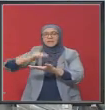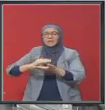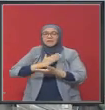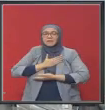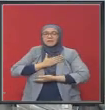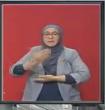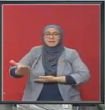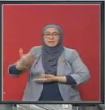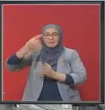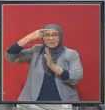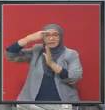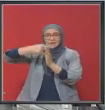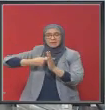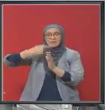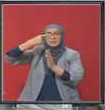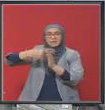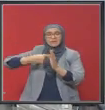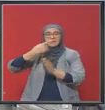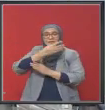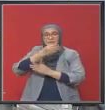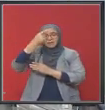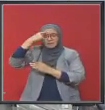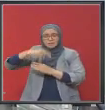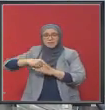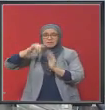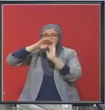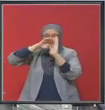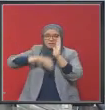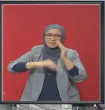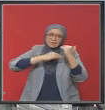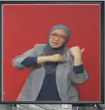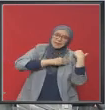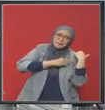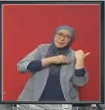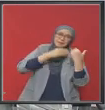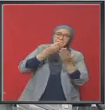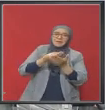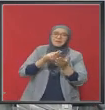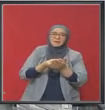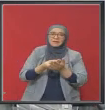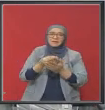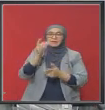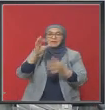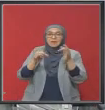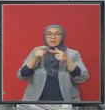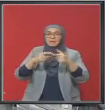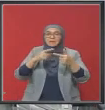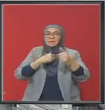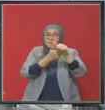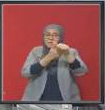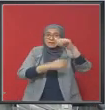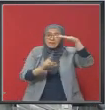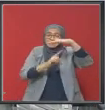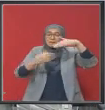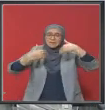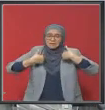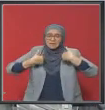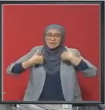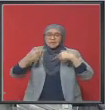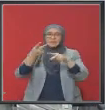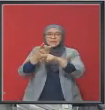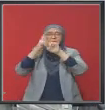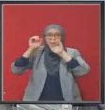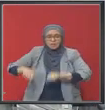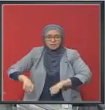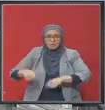mengurangkan beban keuangan mereka berdasarkan dasar sedia the peminjam boleh berunding smule membuat pun strukturan